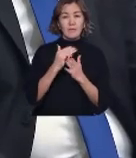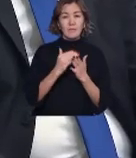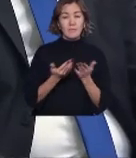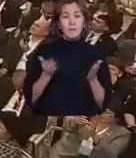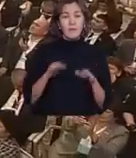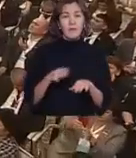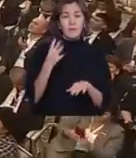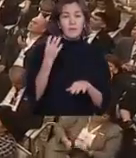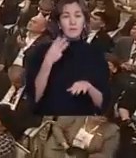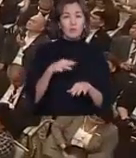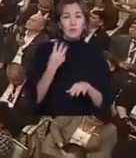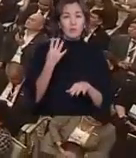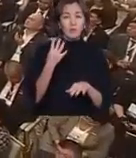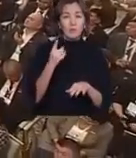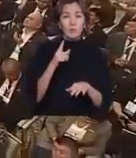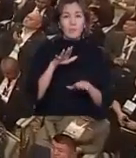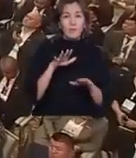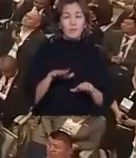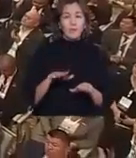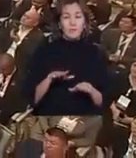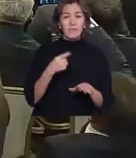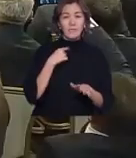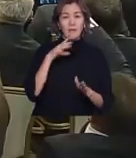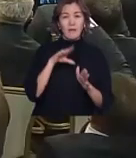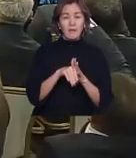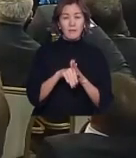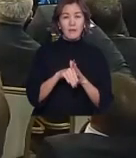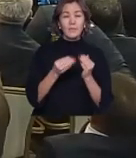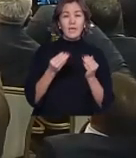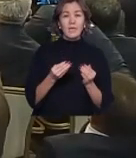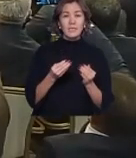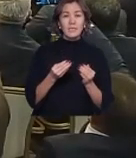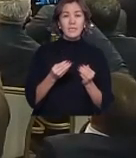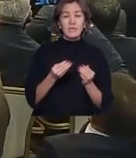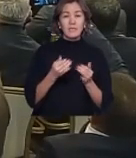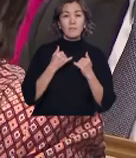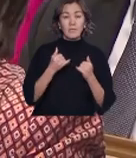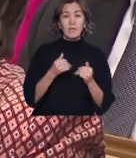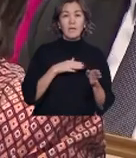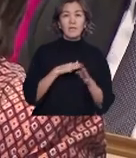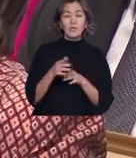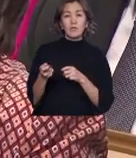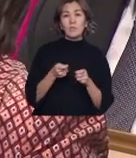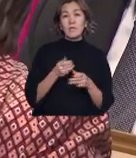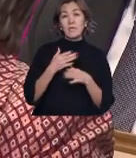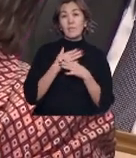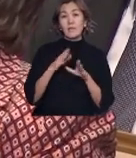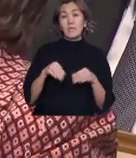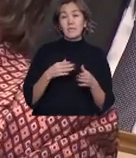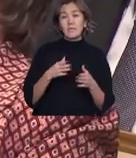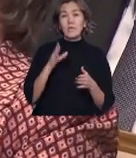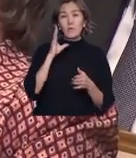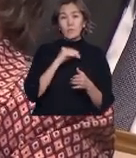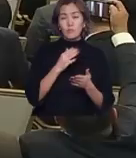қалған 434-і бір мандатты округтен сайланғандар. Қазір мәслихат беделді. Атқарушы билікке ықпал ете